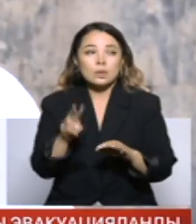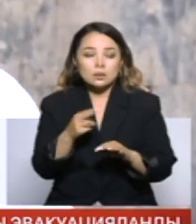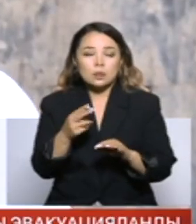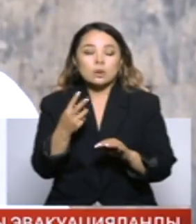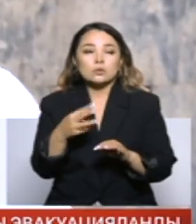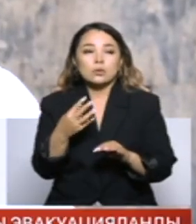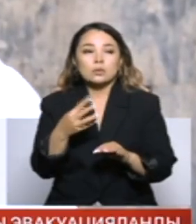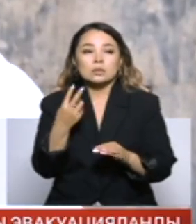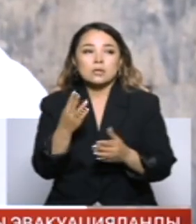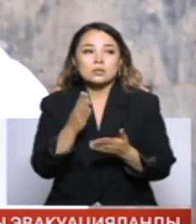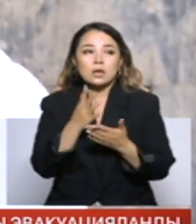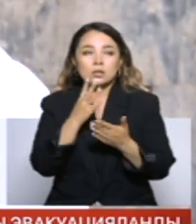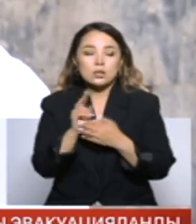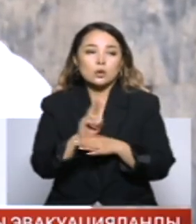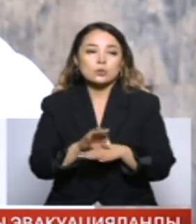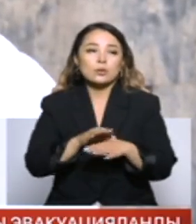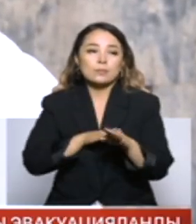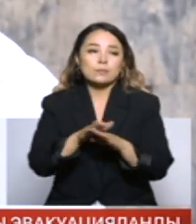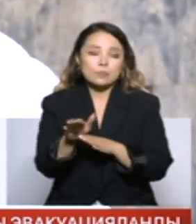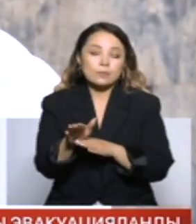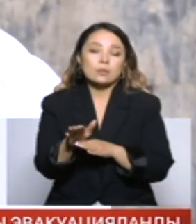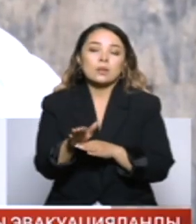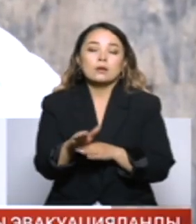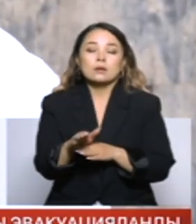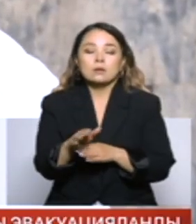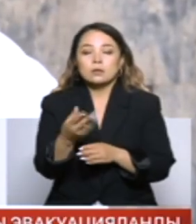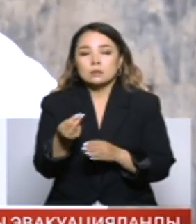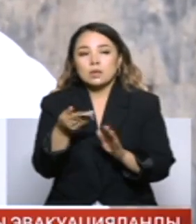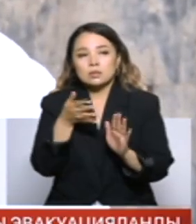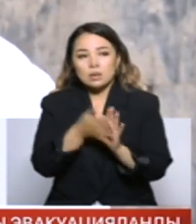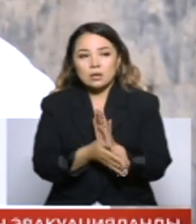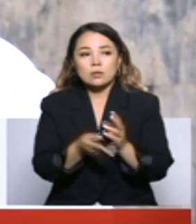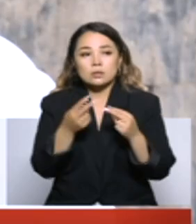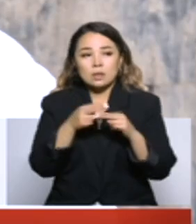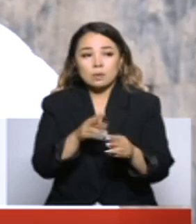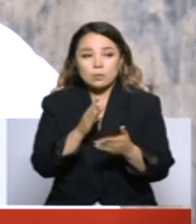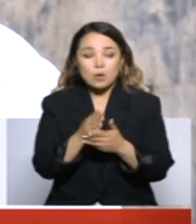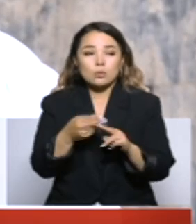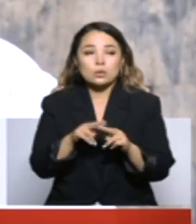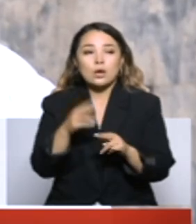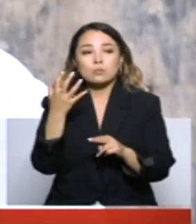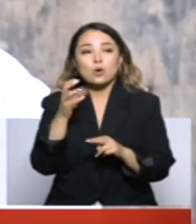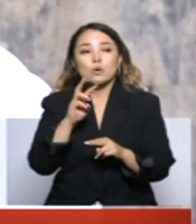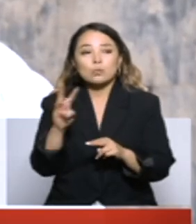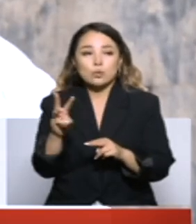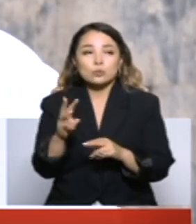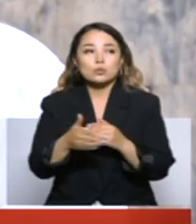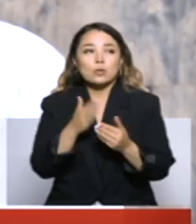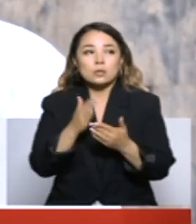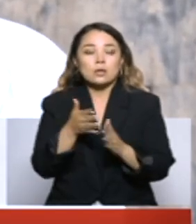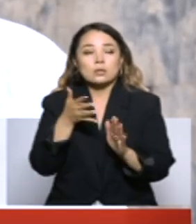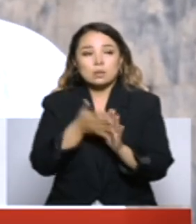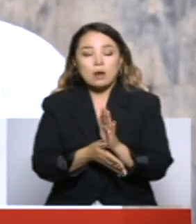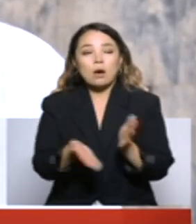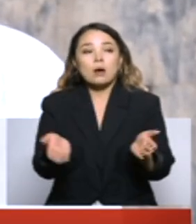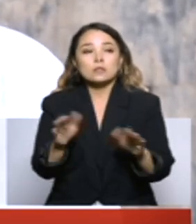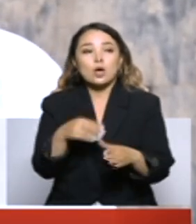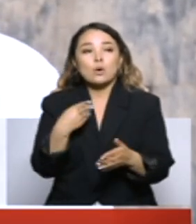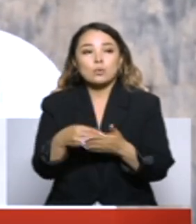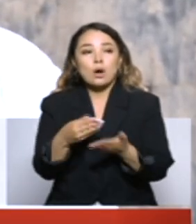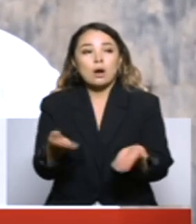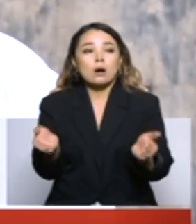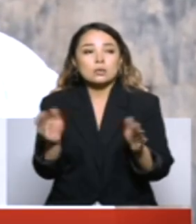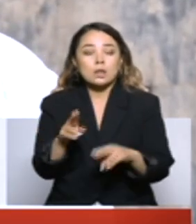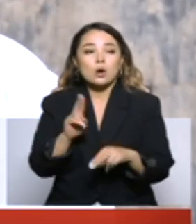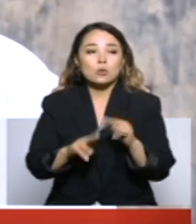43. Оранжереяны жөндеу жұмыстарына 1 миллиард 43 миллион теңге бөлінді. Оның 500 миллионға жуығы игерілді, қалғаны бюджетте